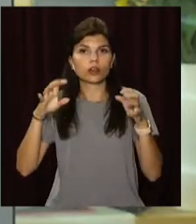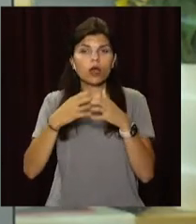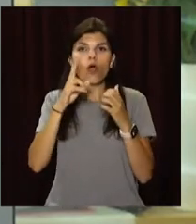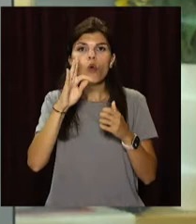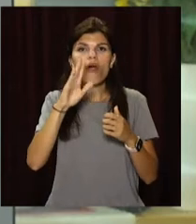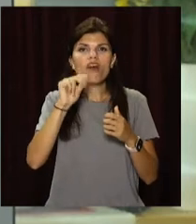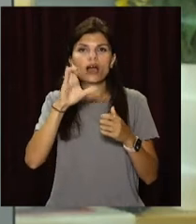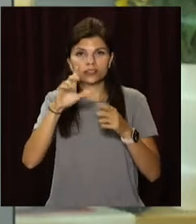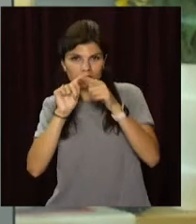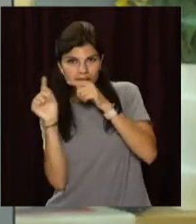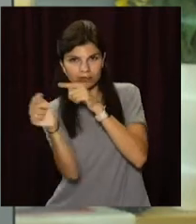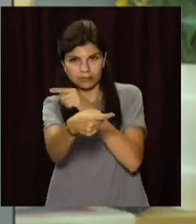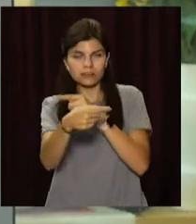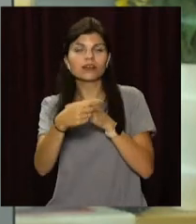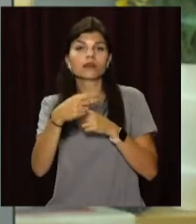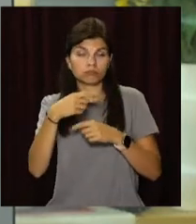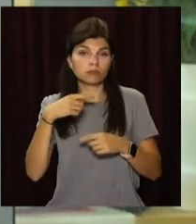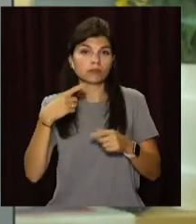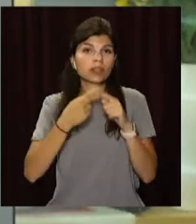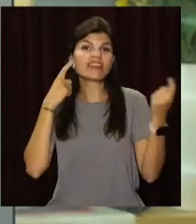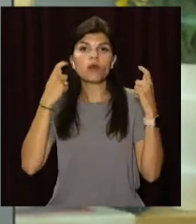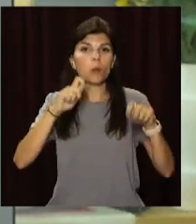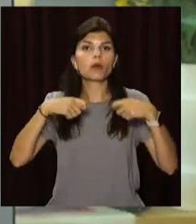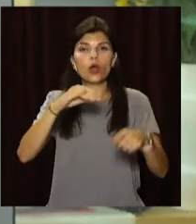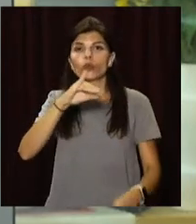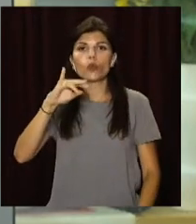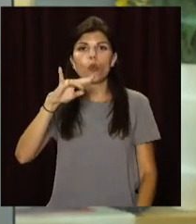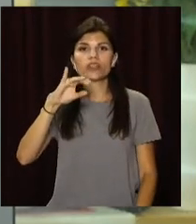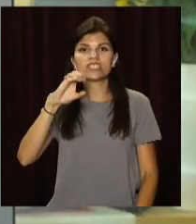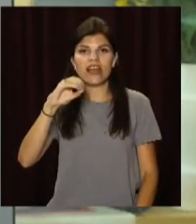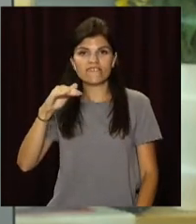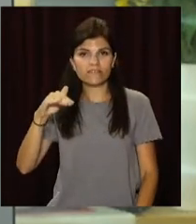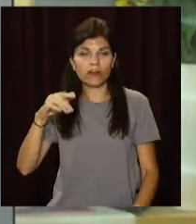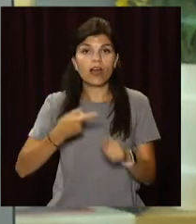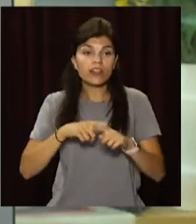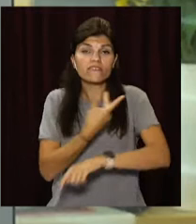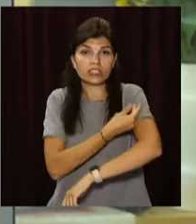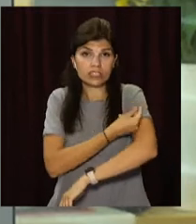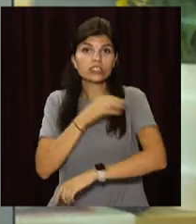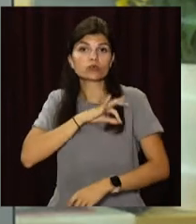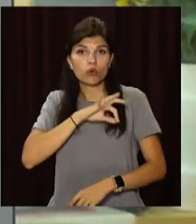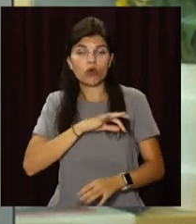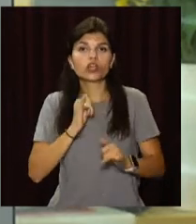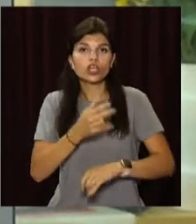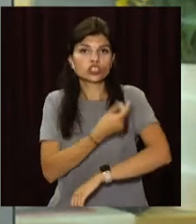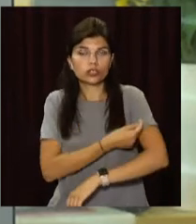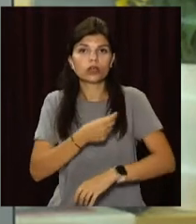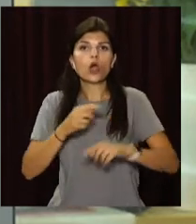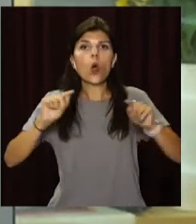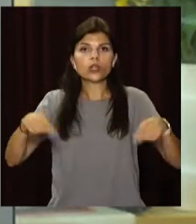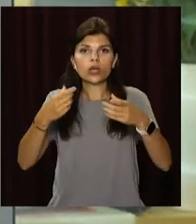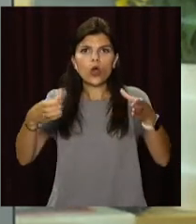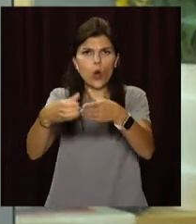COVAX. Про це повідомила прес-служба ЮНІСЕФ. За інформацією Міністерства охорони здоров'я, цю вакцину використовуватимуть для щеплення